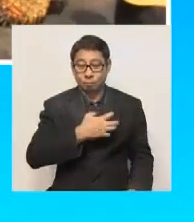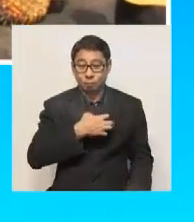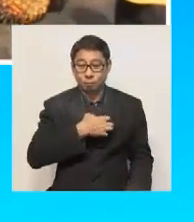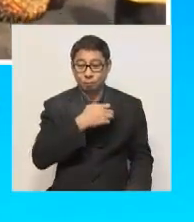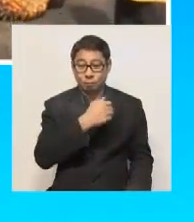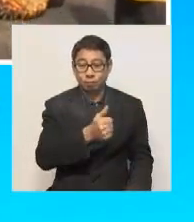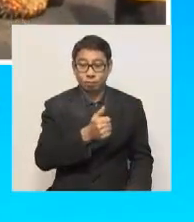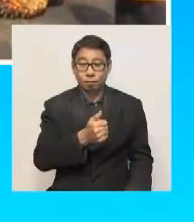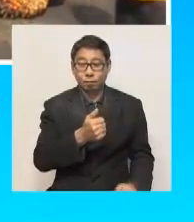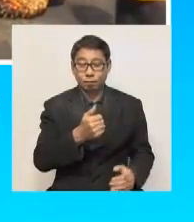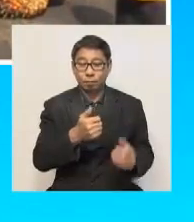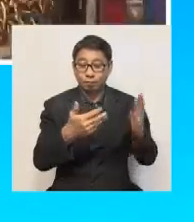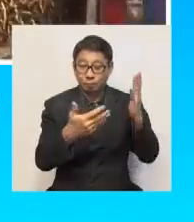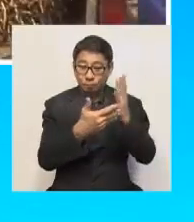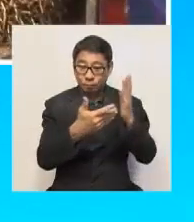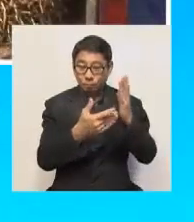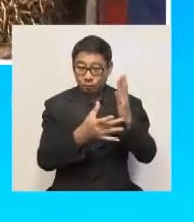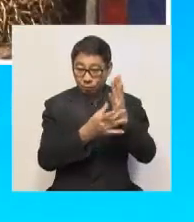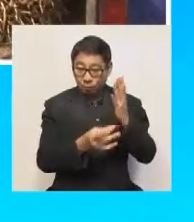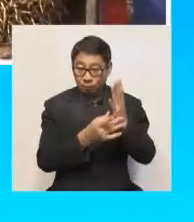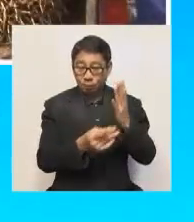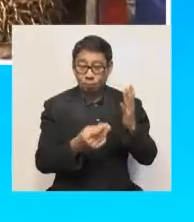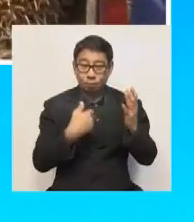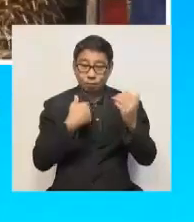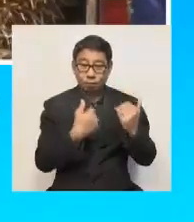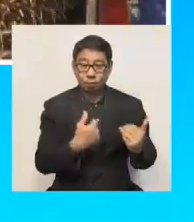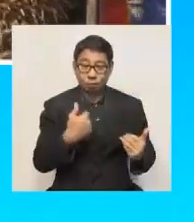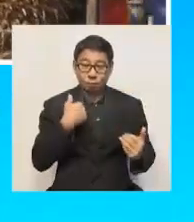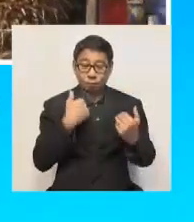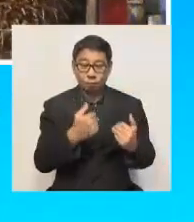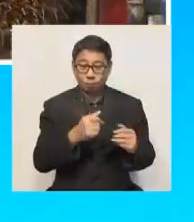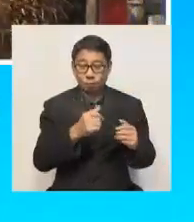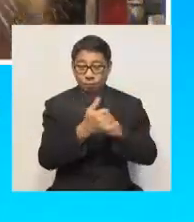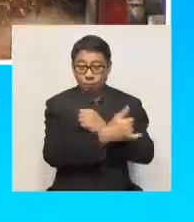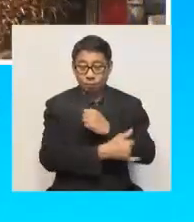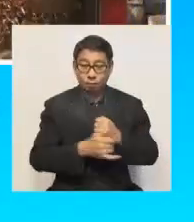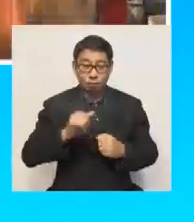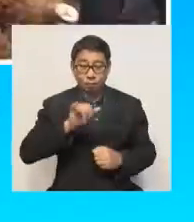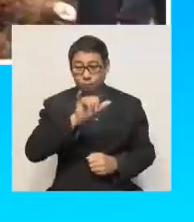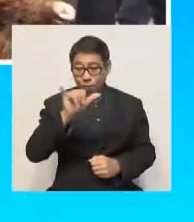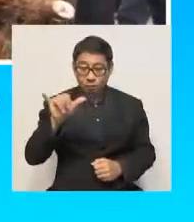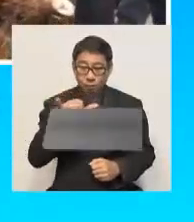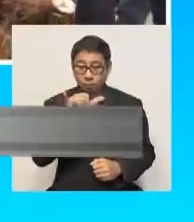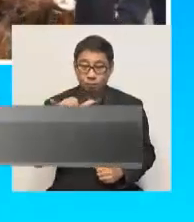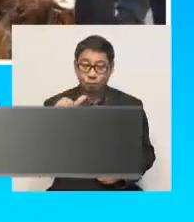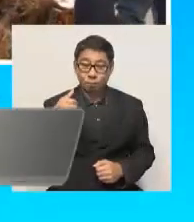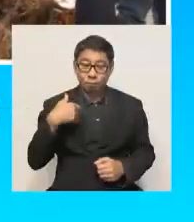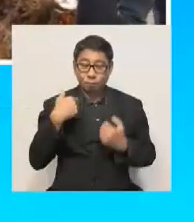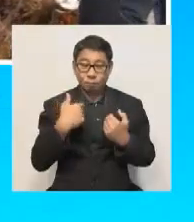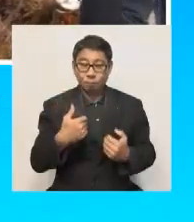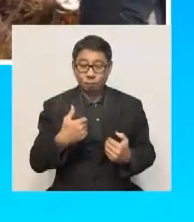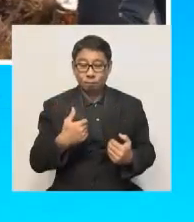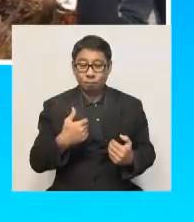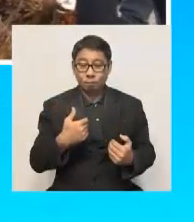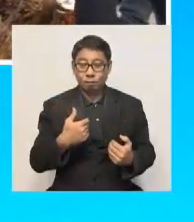งสาเหตุที่ราคาน้ำมันปาล์มตกต่ำมาจาก2ปัจจัยหลักด้วยกันนั่นก็คือราคาในตลาดโลกตกต่ำทำให้ประเทศ